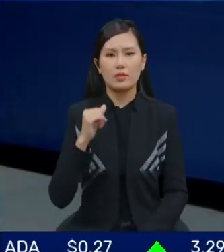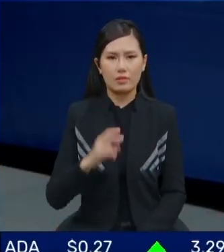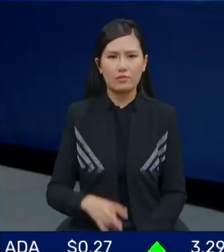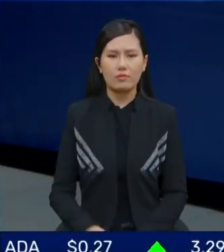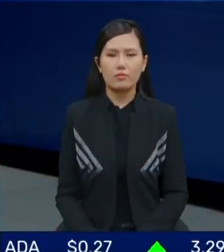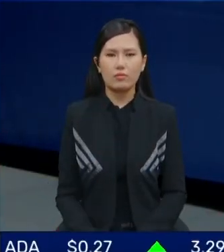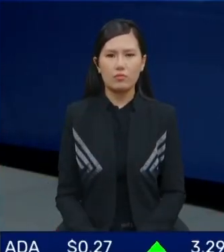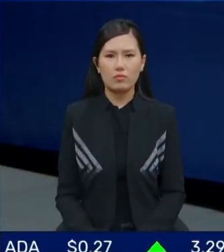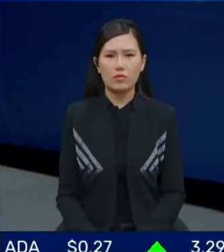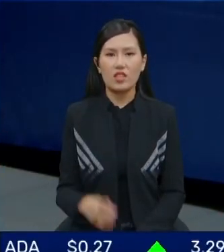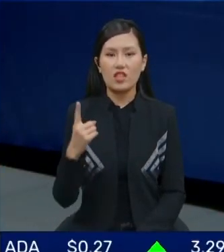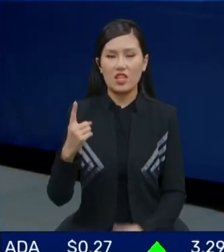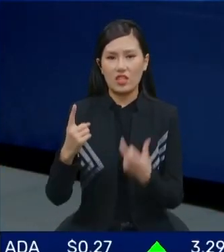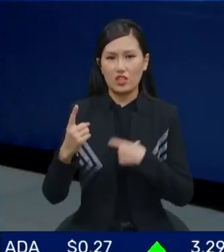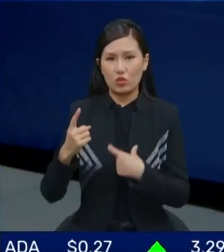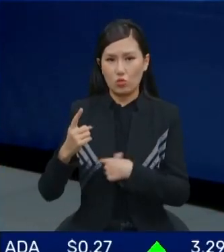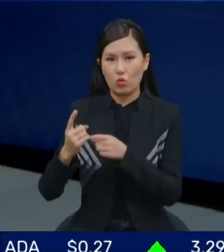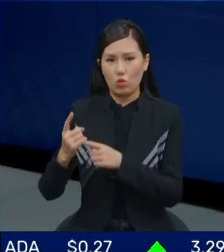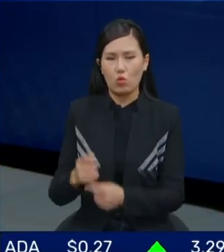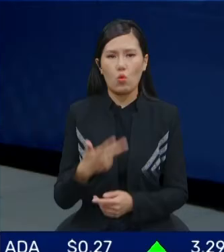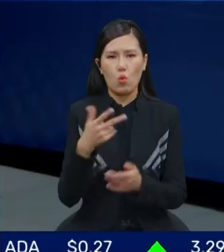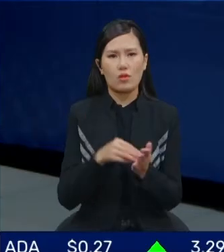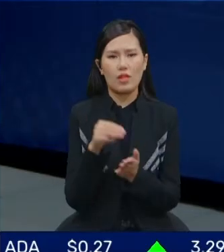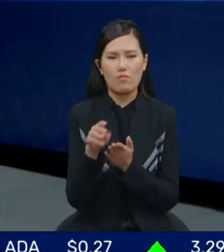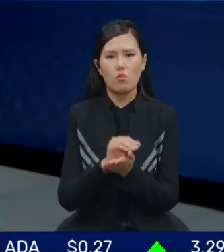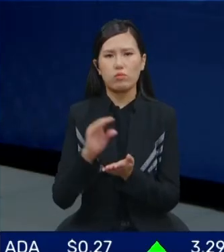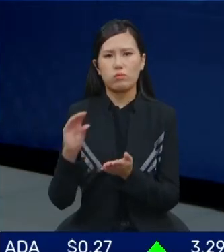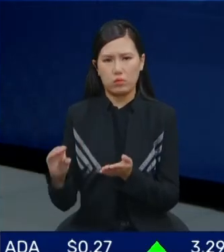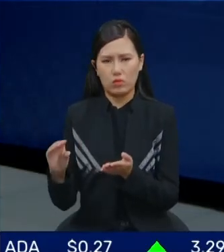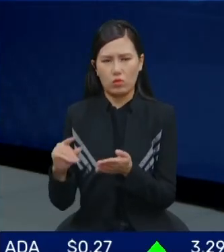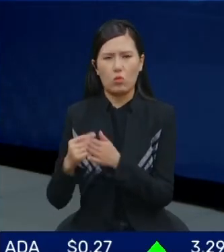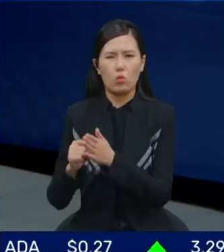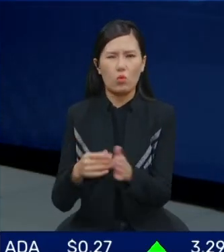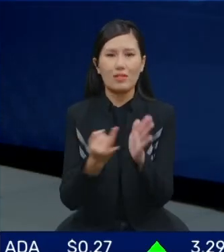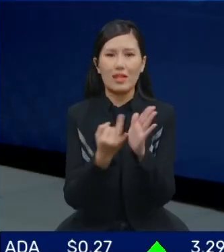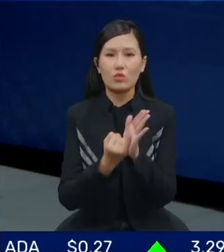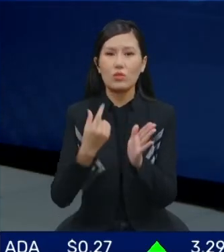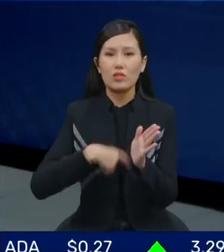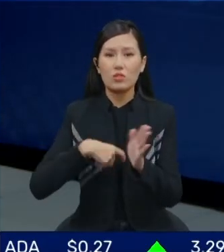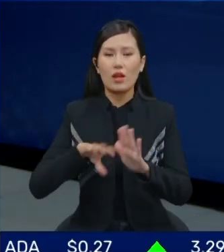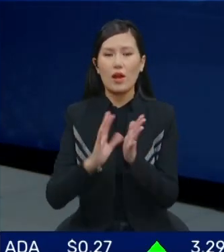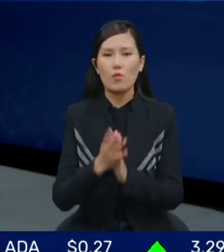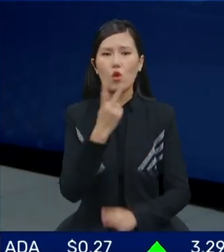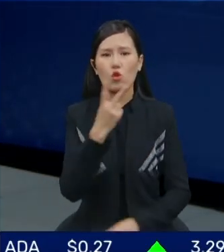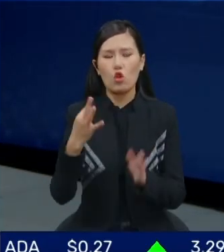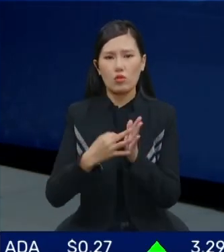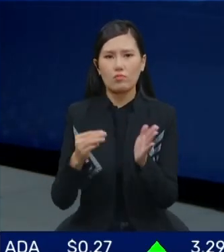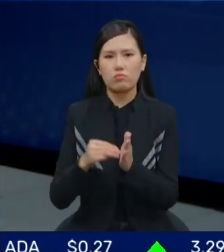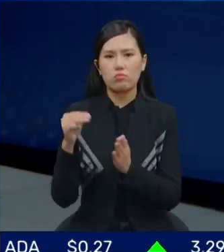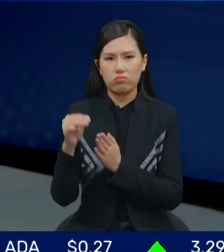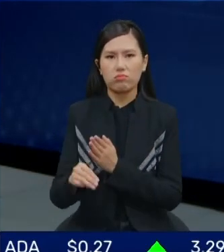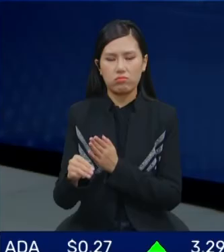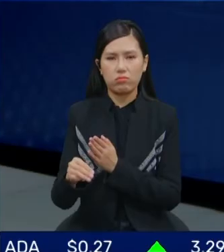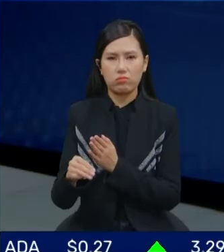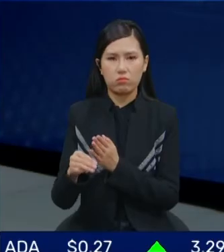Нэг гишүүнд 3 тэрбум төгрөг гэдэг нь 76 гишүүнд нийтдээ 228 тэрбум төгрөг болж байна.